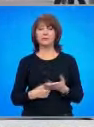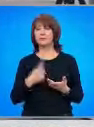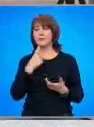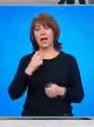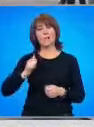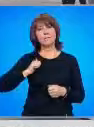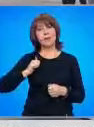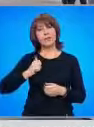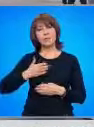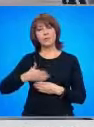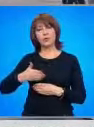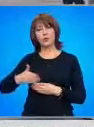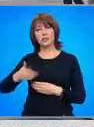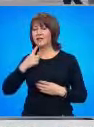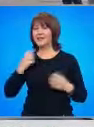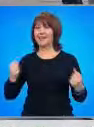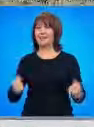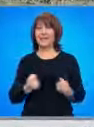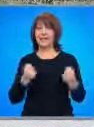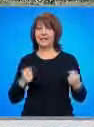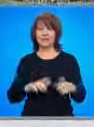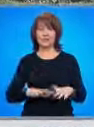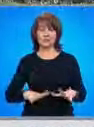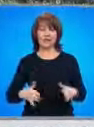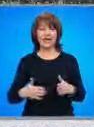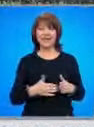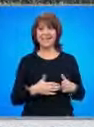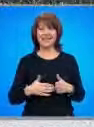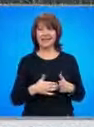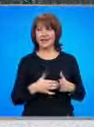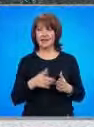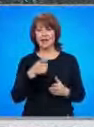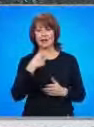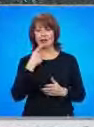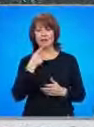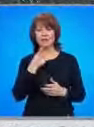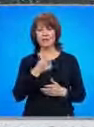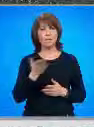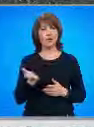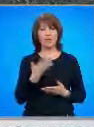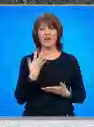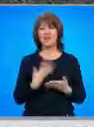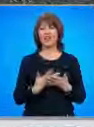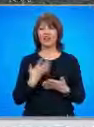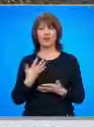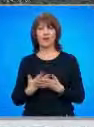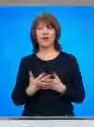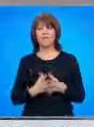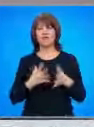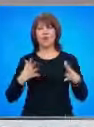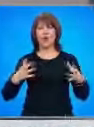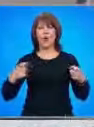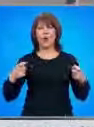да спазим процедурата за действие в такава ситуация. Съседите на Красимир разказаха, че е лежал в затвора и е много